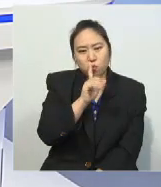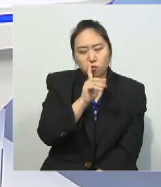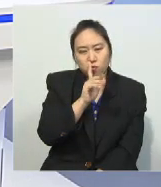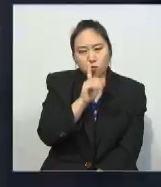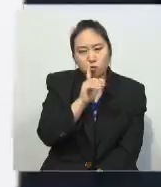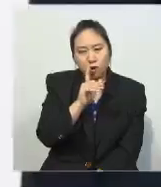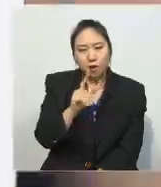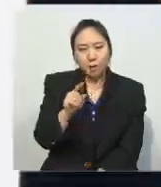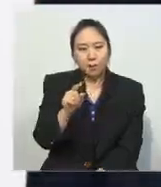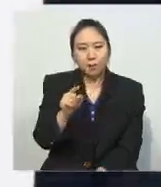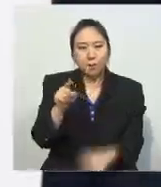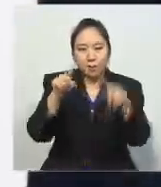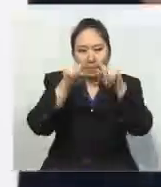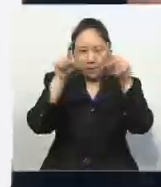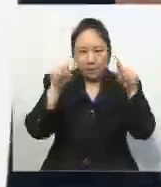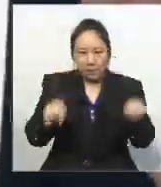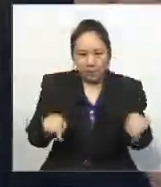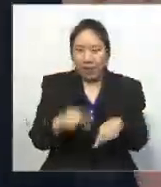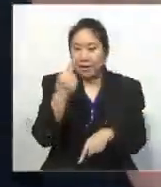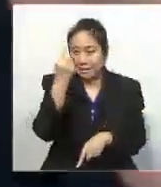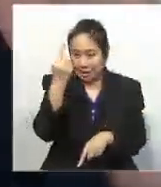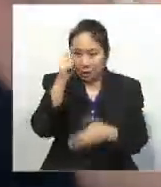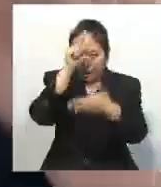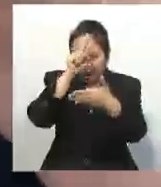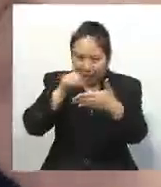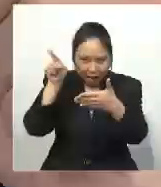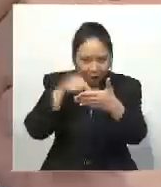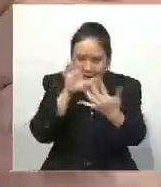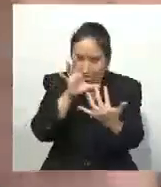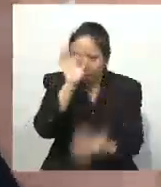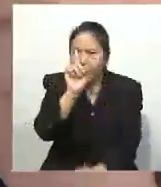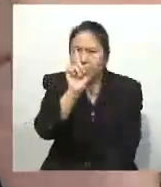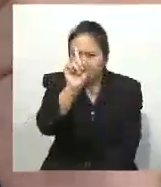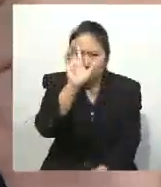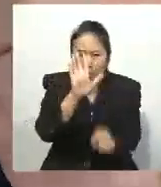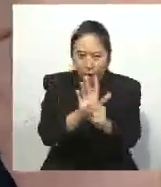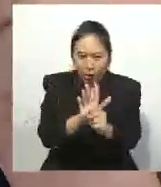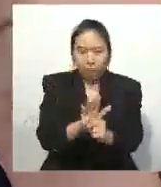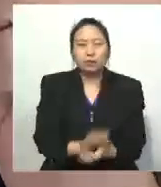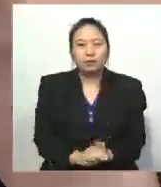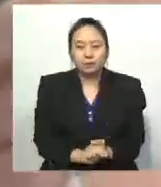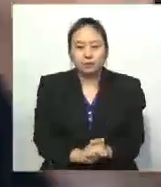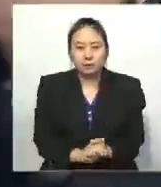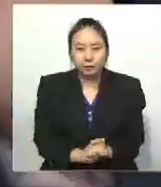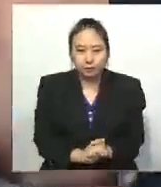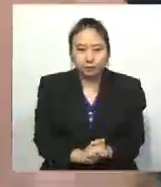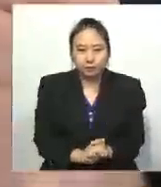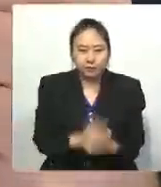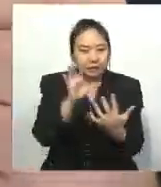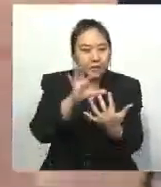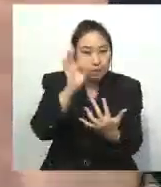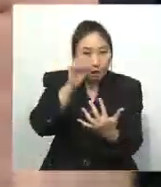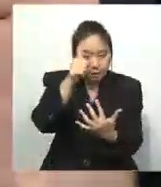ตรนี้คือไปเลือกตั้งใบเดียวเท่านั้นกาอย่างเดียวกาหมายเลขเดียวคุณผู้ชมครับได้หมดเลยนะครับหมายเลขเดียวที่กา